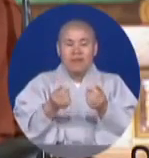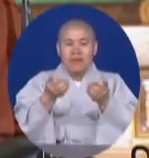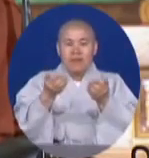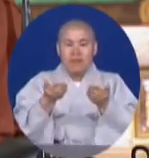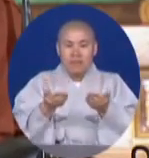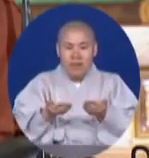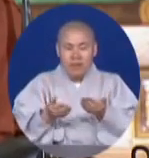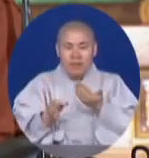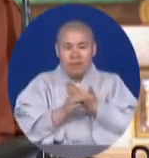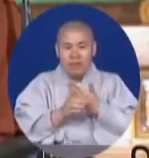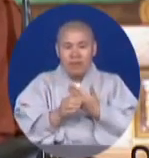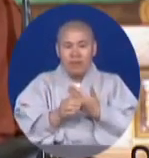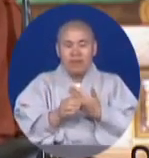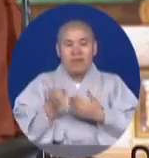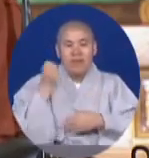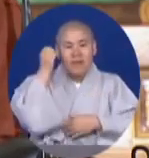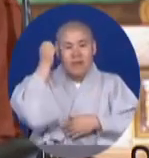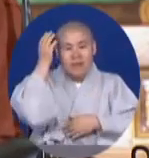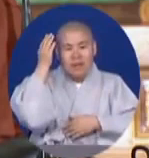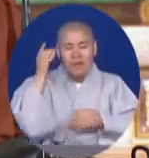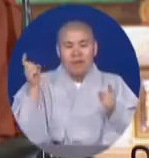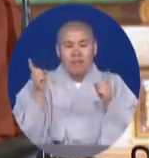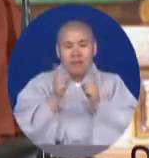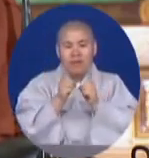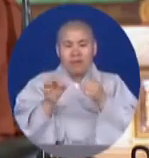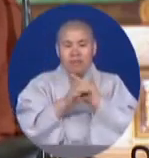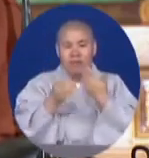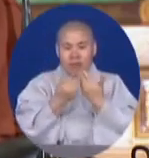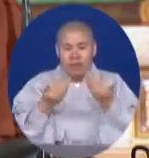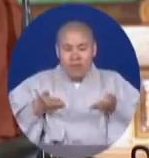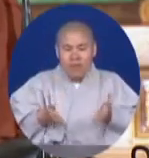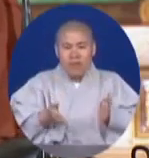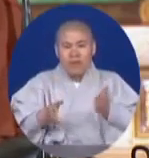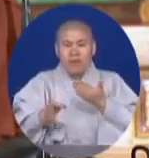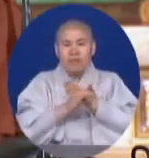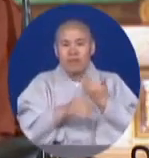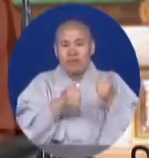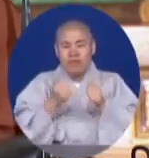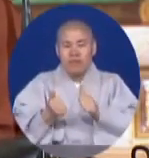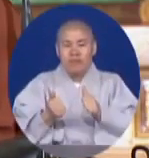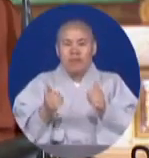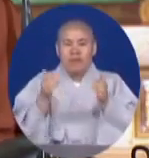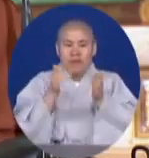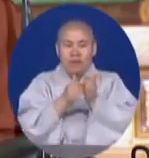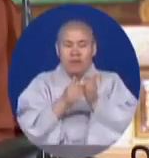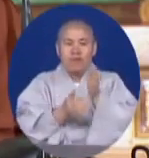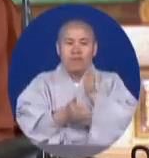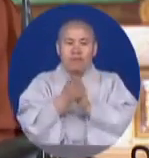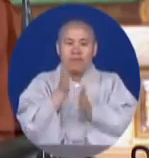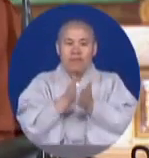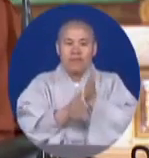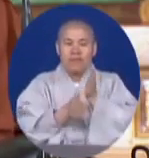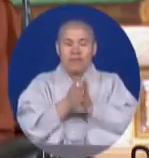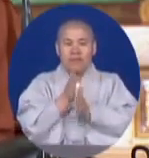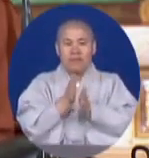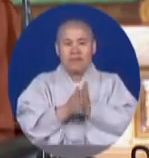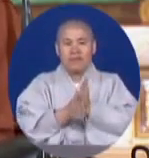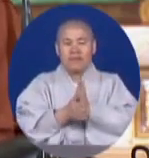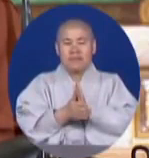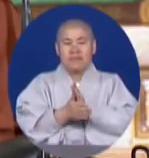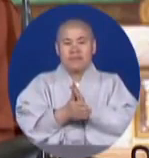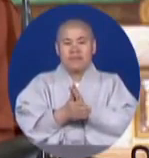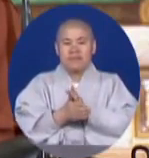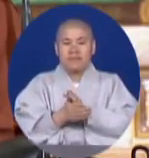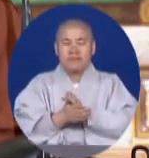받으면 잃고 만나면 헤어지고 태어나면 죽고 끝도 한도 없다 이거예요. 봄한철이니까.